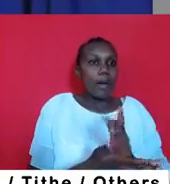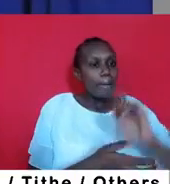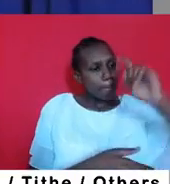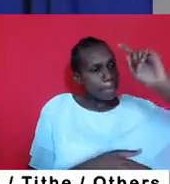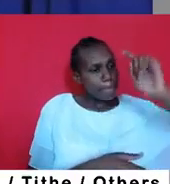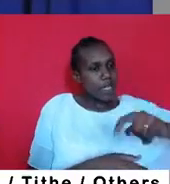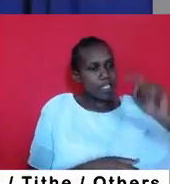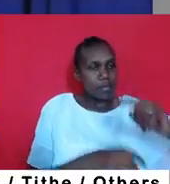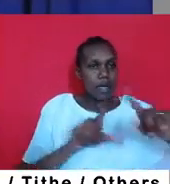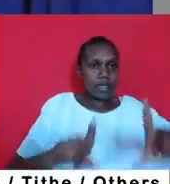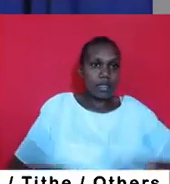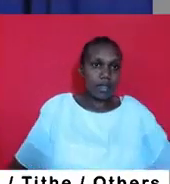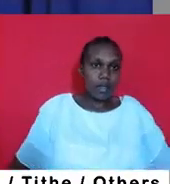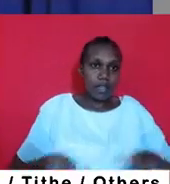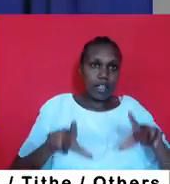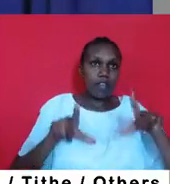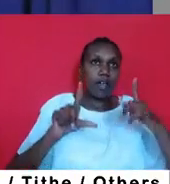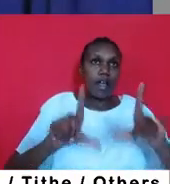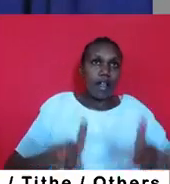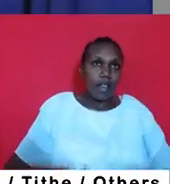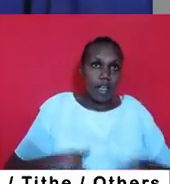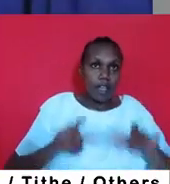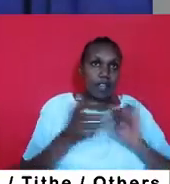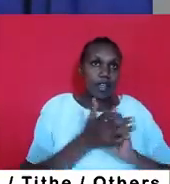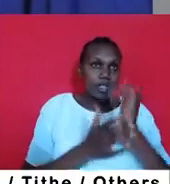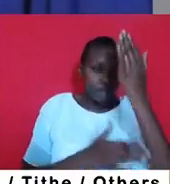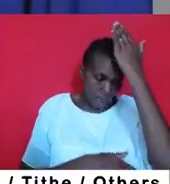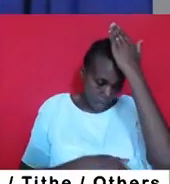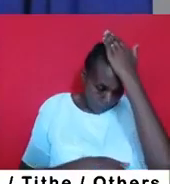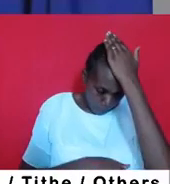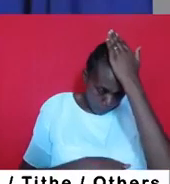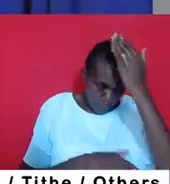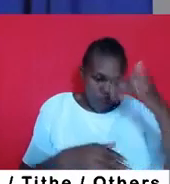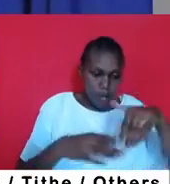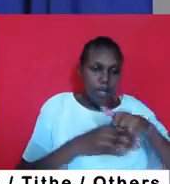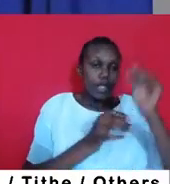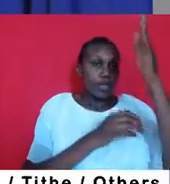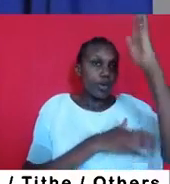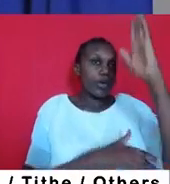lazima tuishi maisha ya kunyenyekea mbele za Mungu.